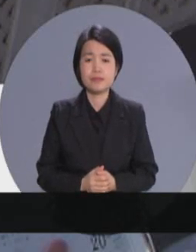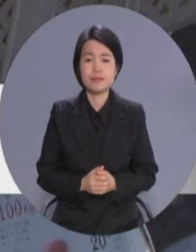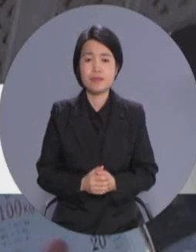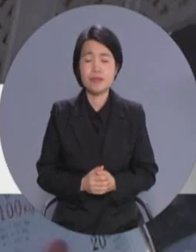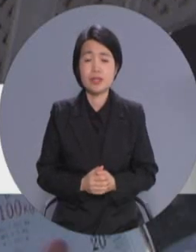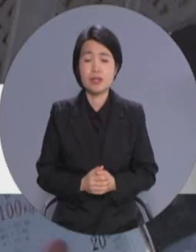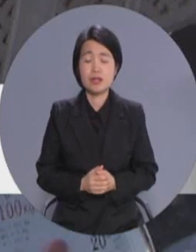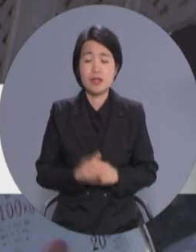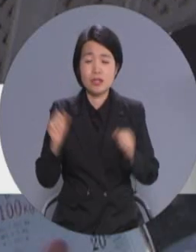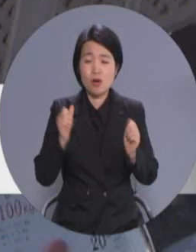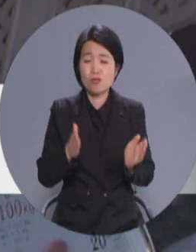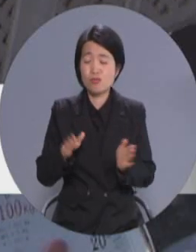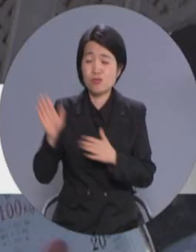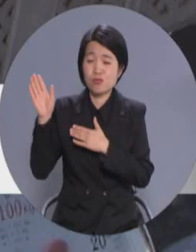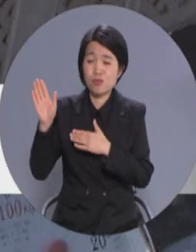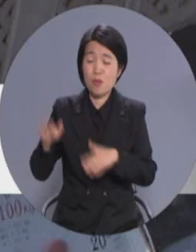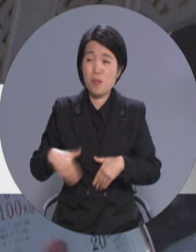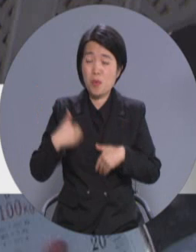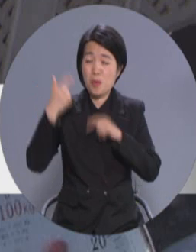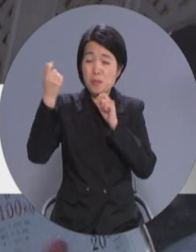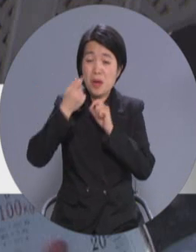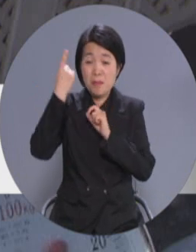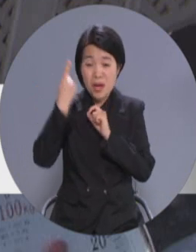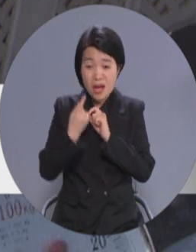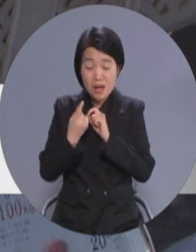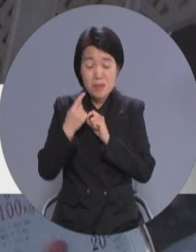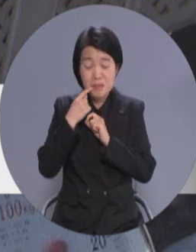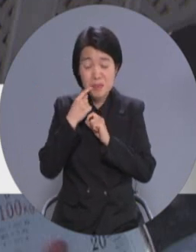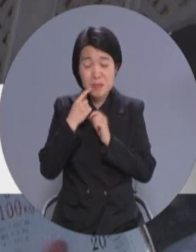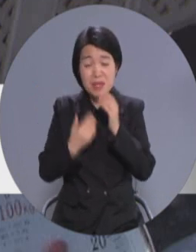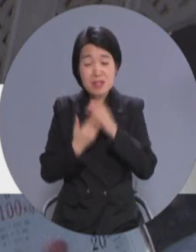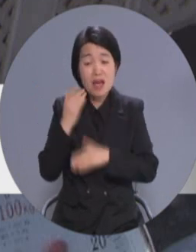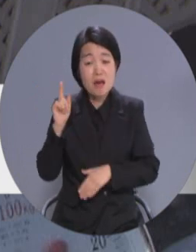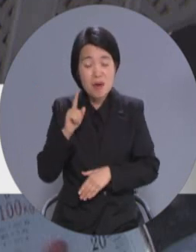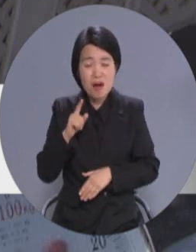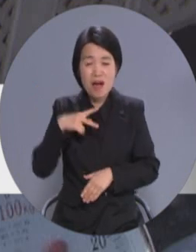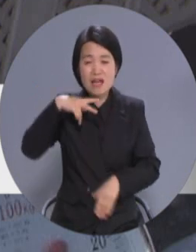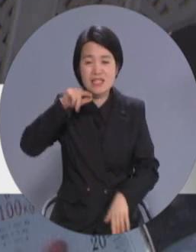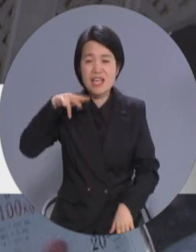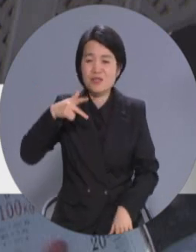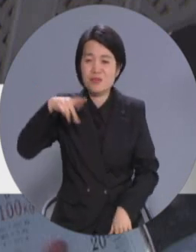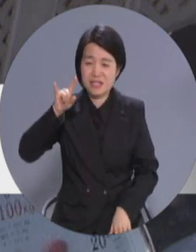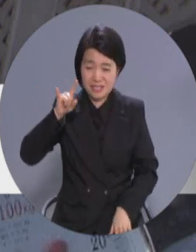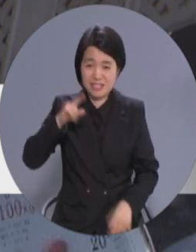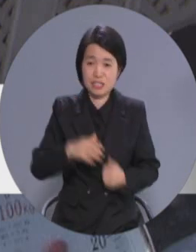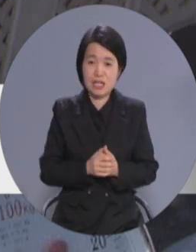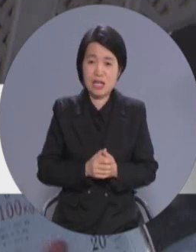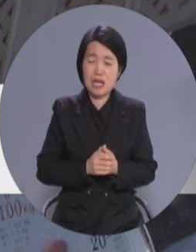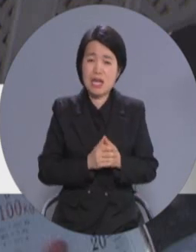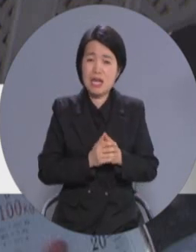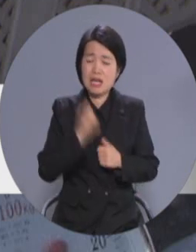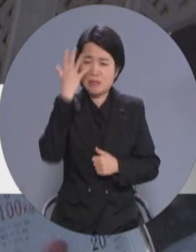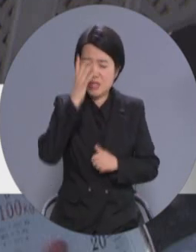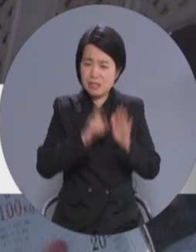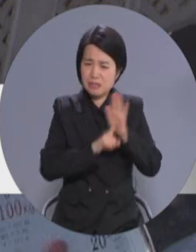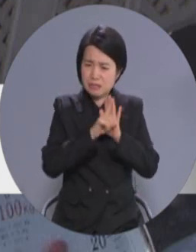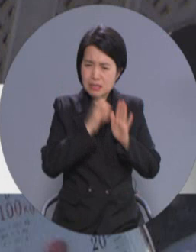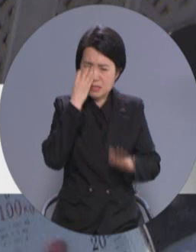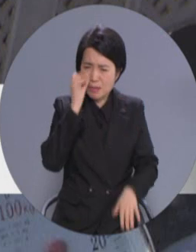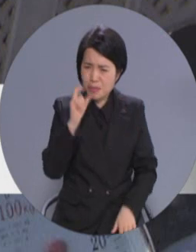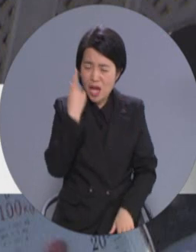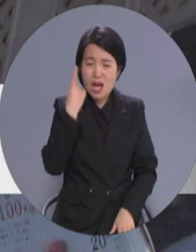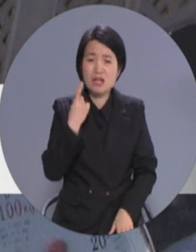겨울이 가고 봄이 다가오면 생각나는 별미, 바로 새조개입니다. 기후변화로 수확량은 많이 줄고 가격은